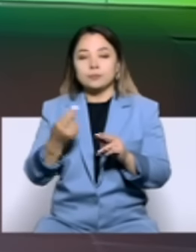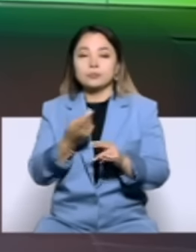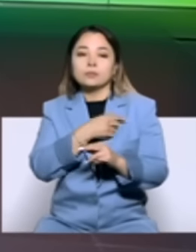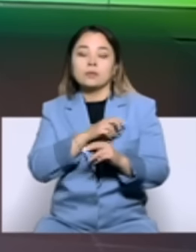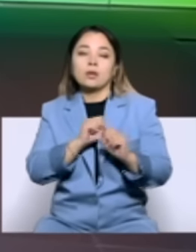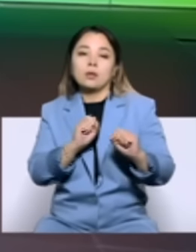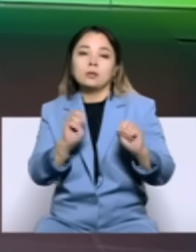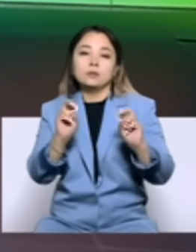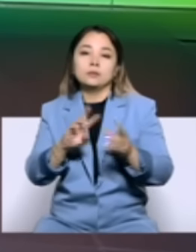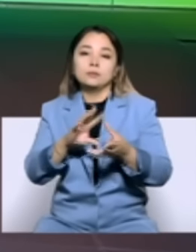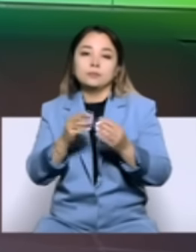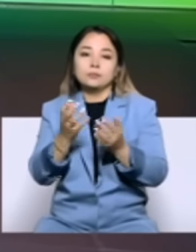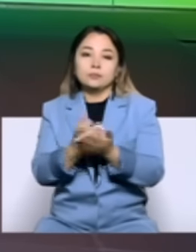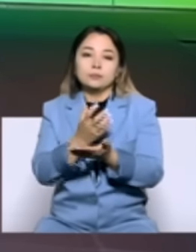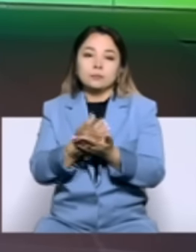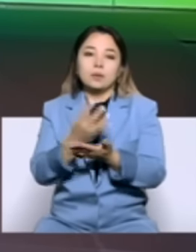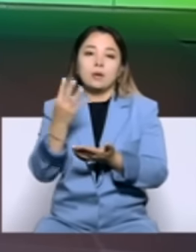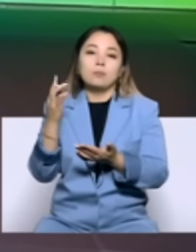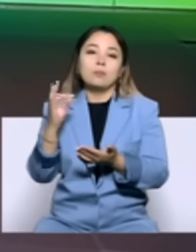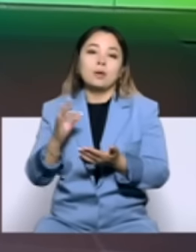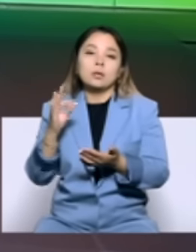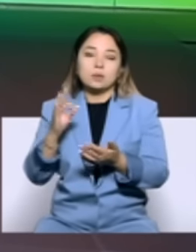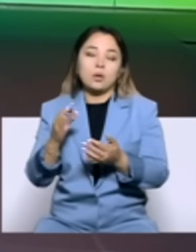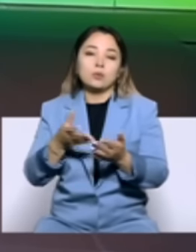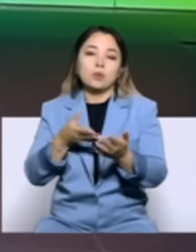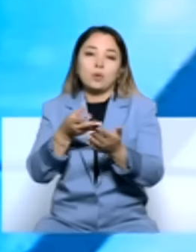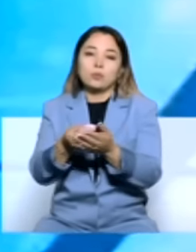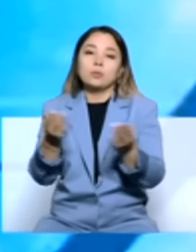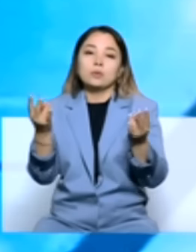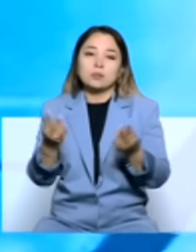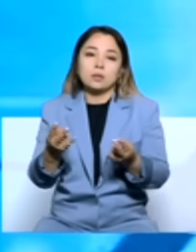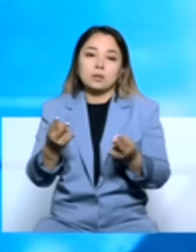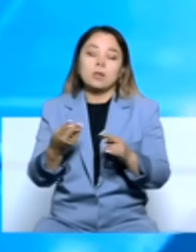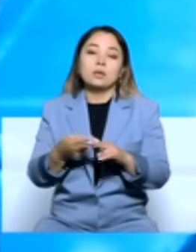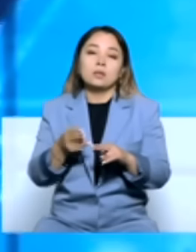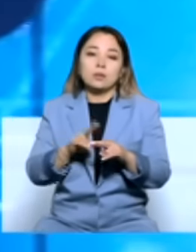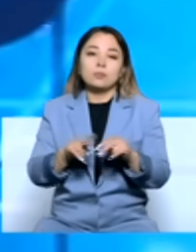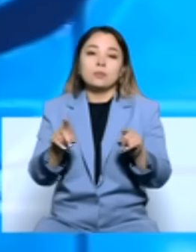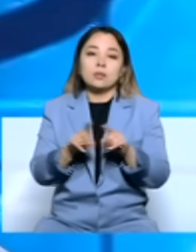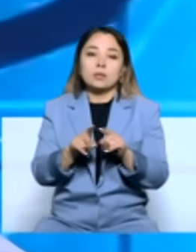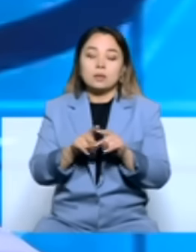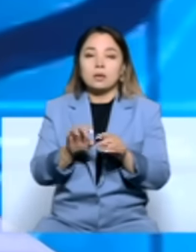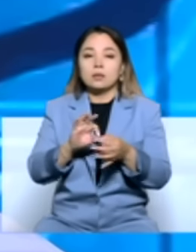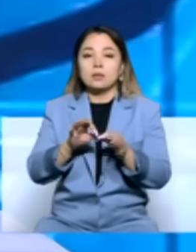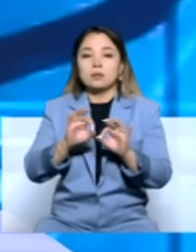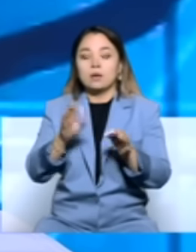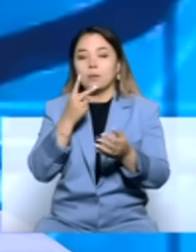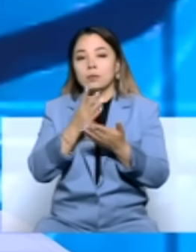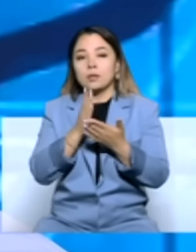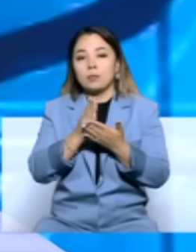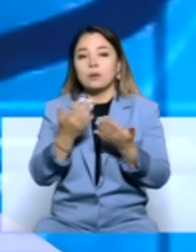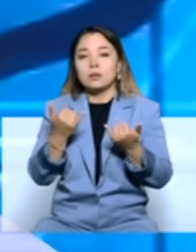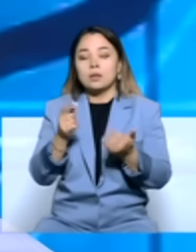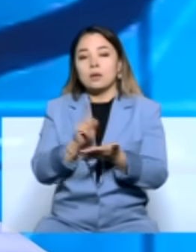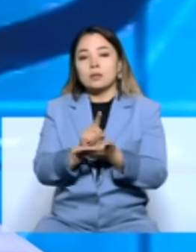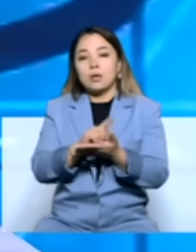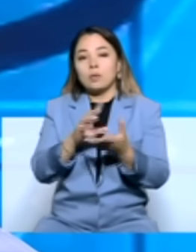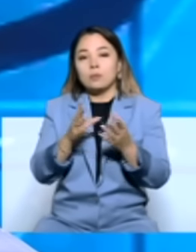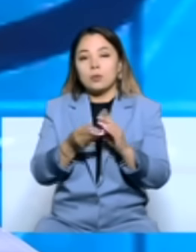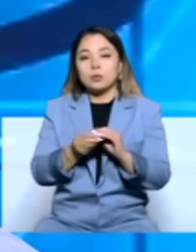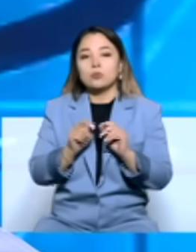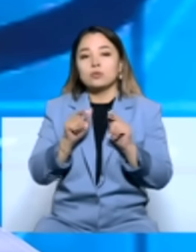медициналық сақтандыруға жалпы табысының 4%-ын төлеуі тиіс. Дегенмен, кілтипан бар. Біздегі салықтық